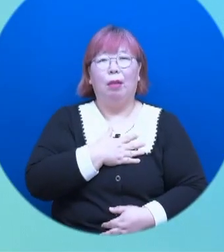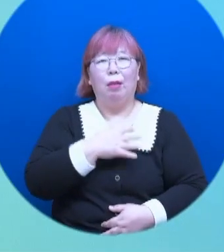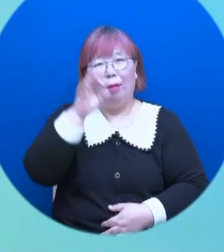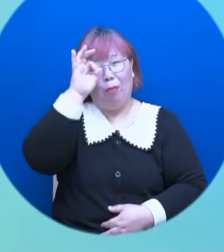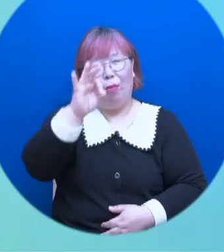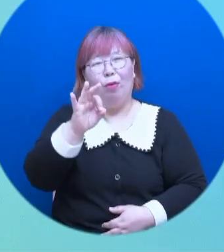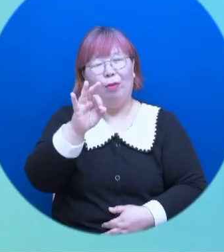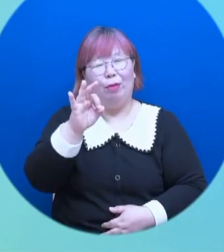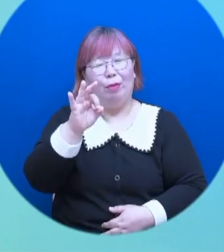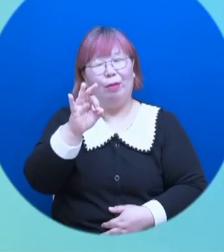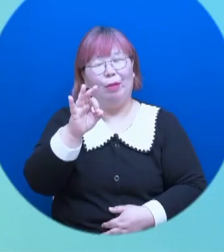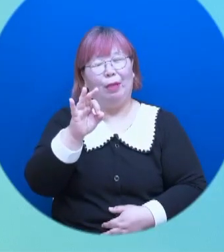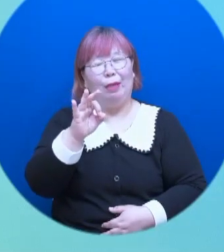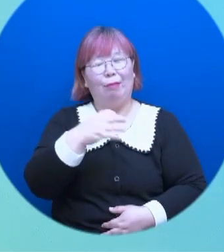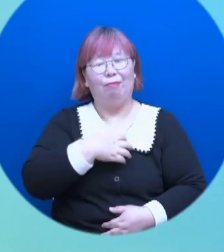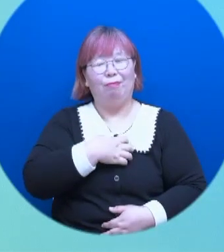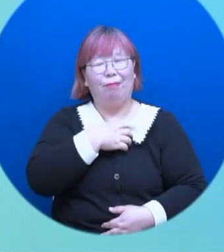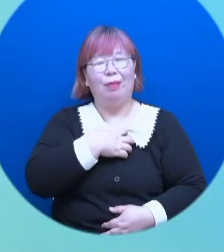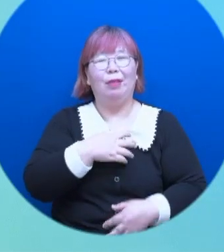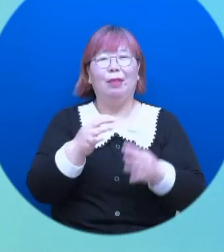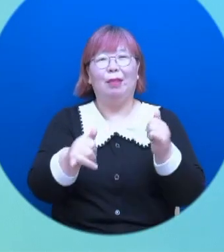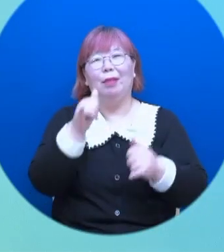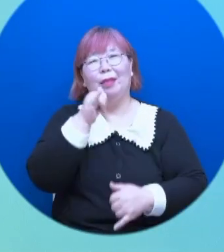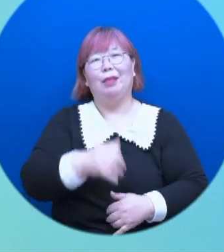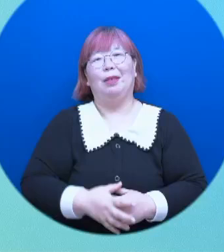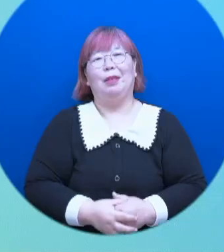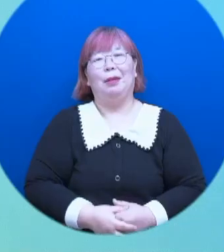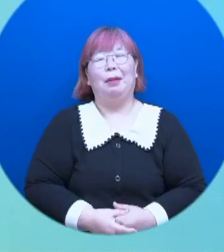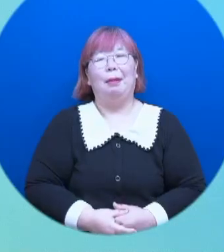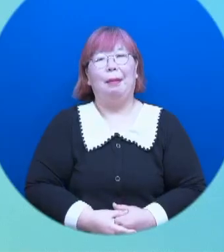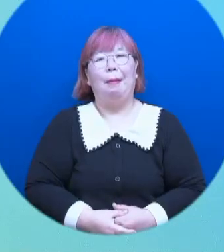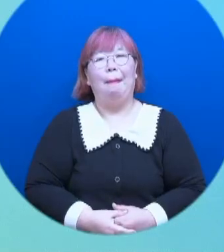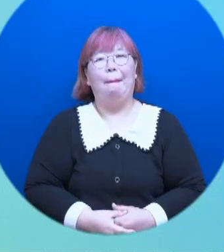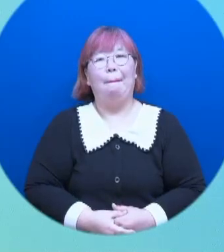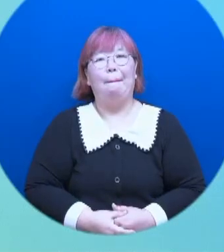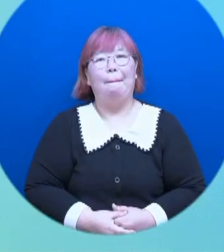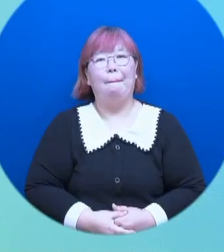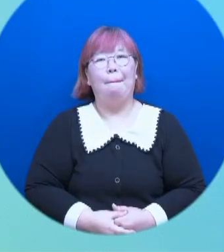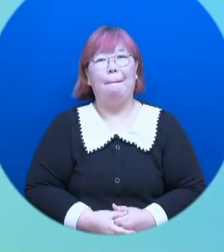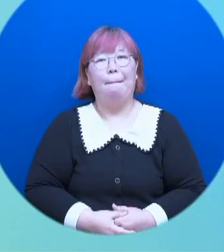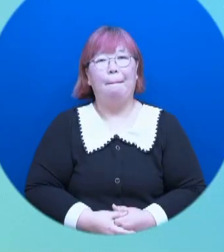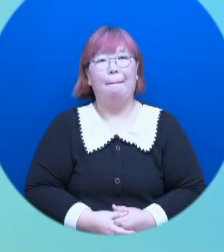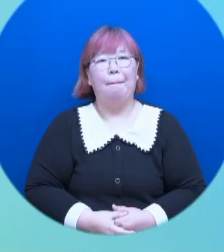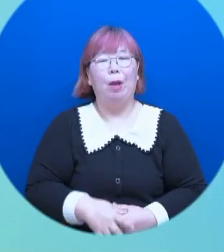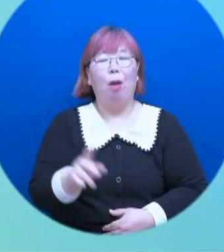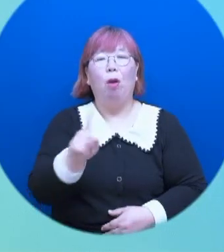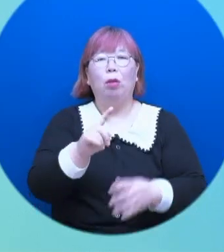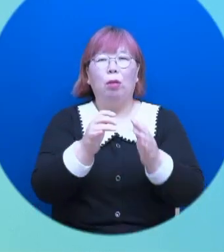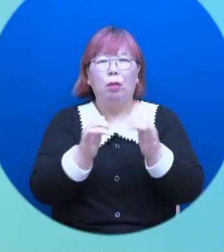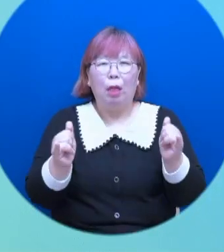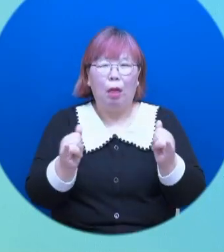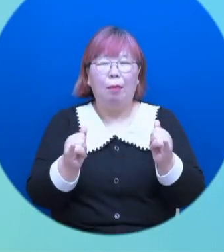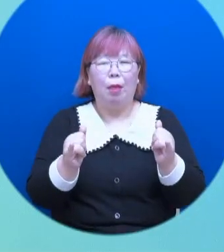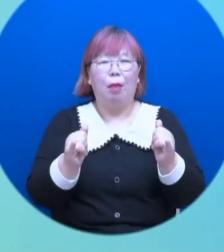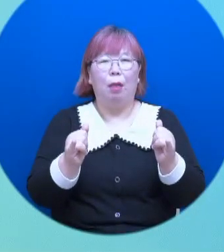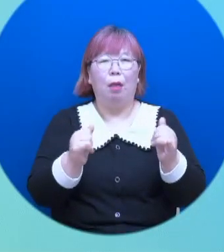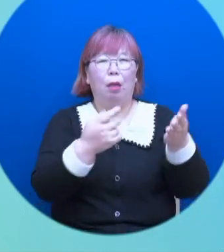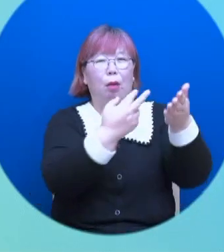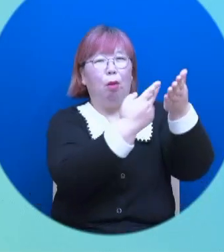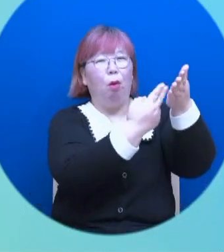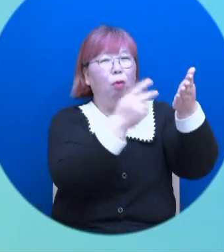힘들구나, 이런 분도 있을 거예요. 근데 어떤 분들이 거울을 볼 때마다